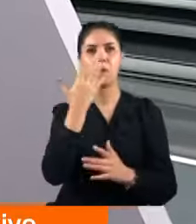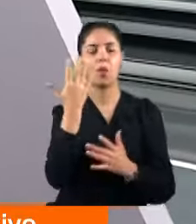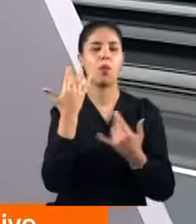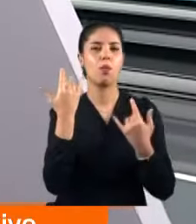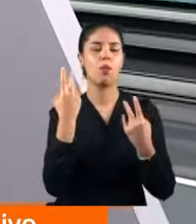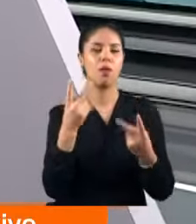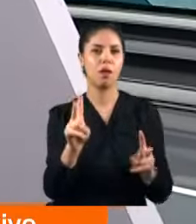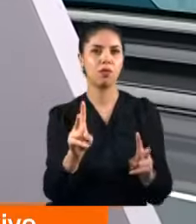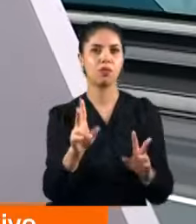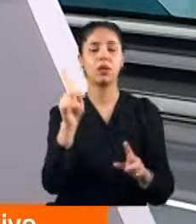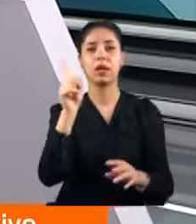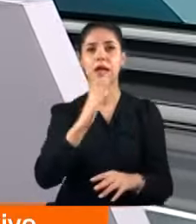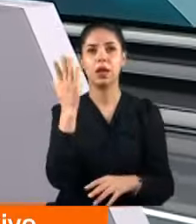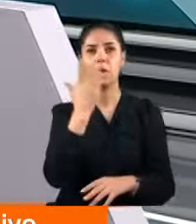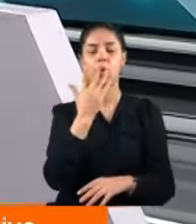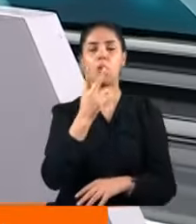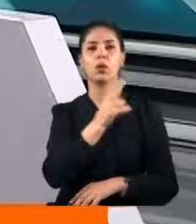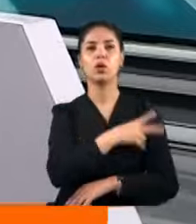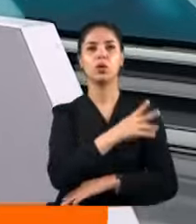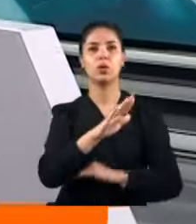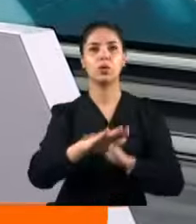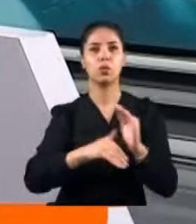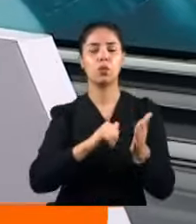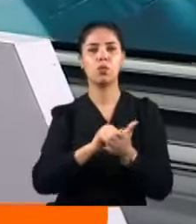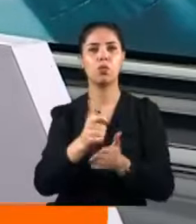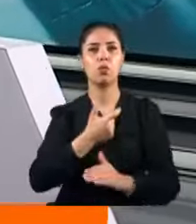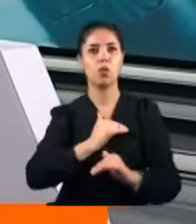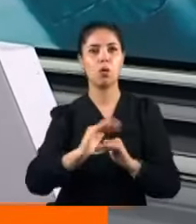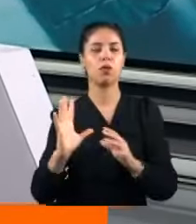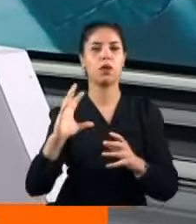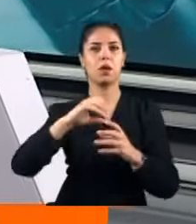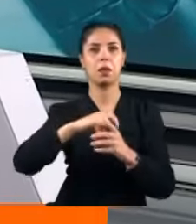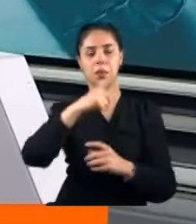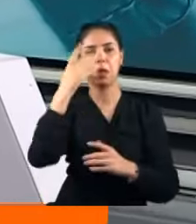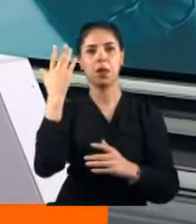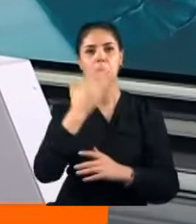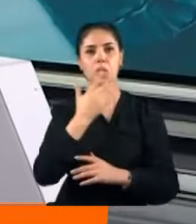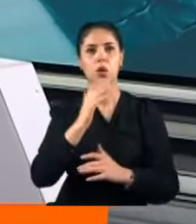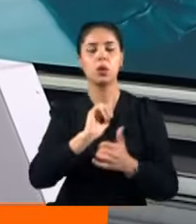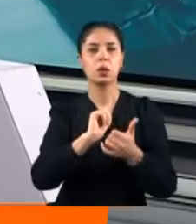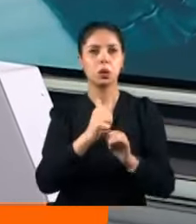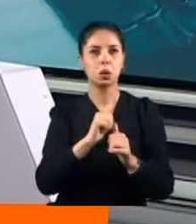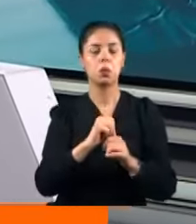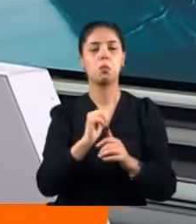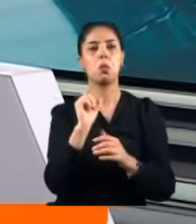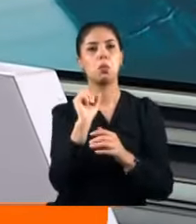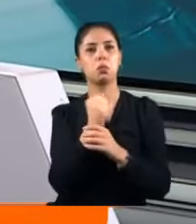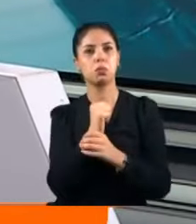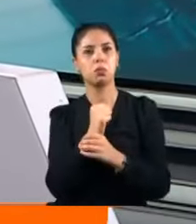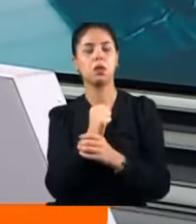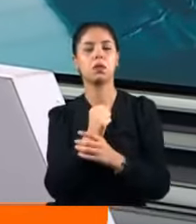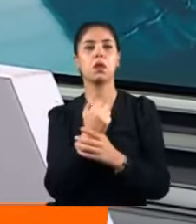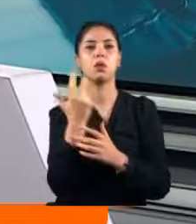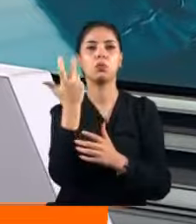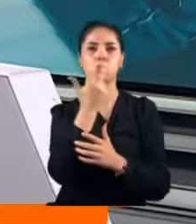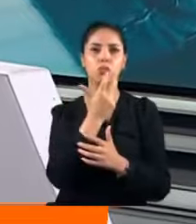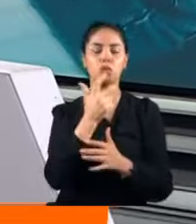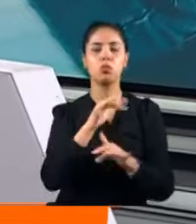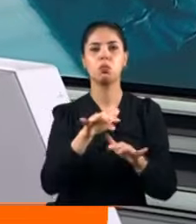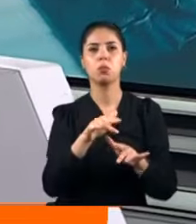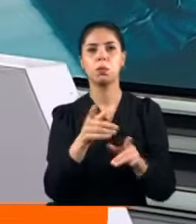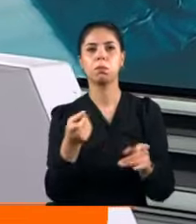okullarını açtı ilkokul 2 sınıftan itibaren tüm öğrencileri kapsayan Yaz okulunda spordan Görsel sanatlara müzikten